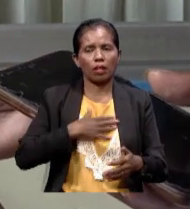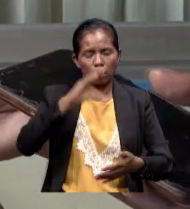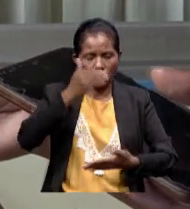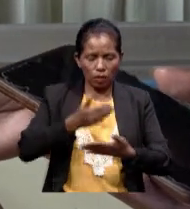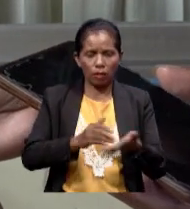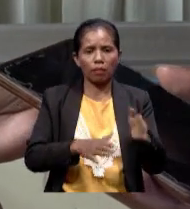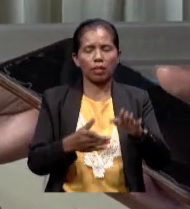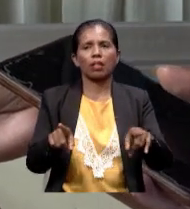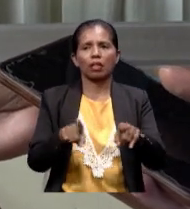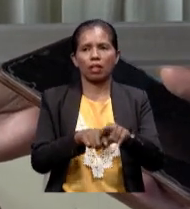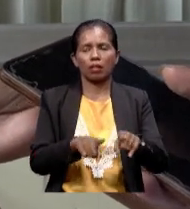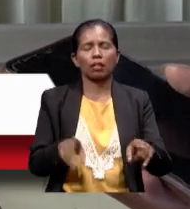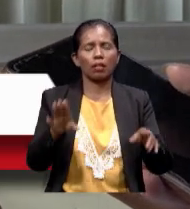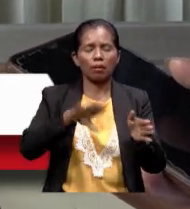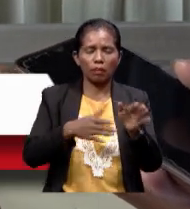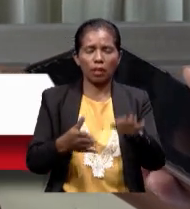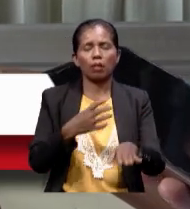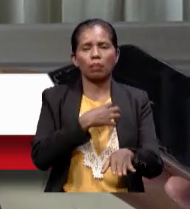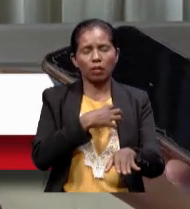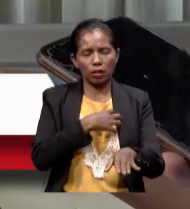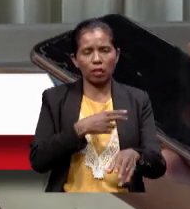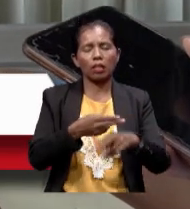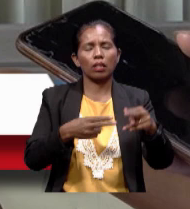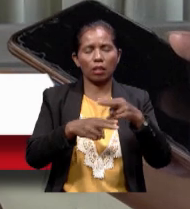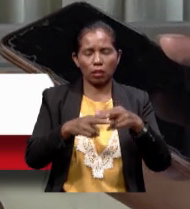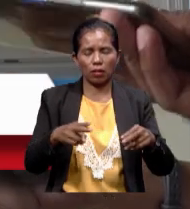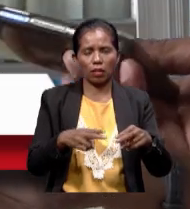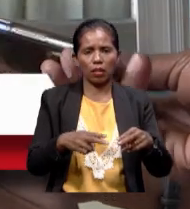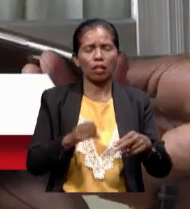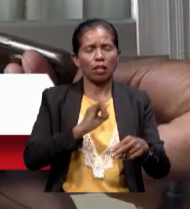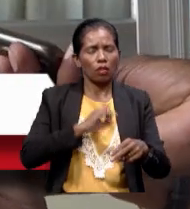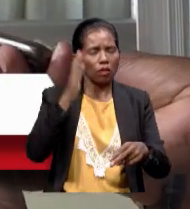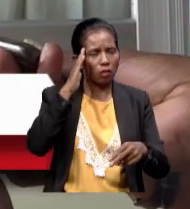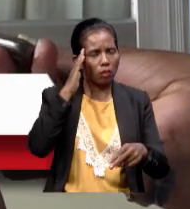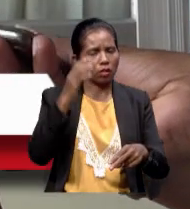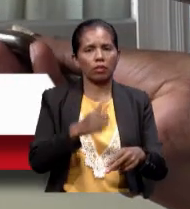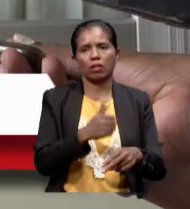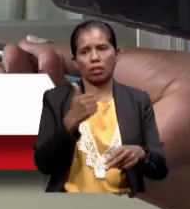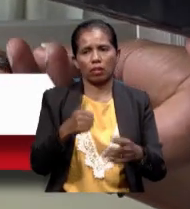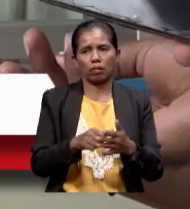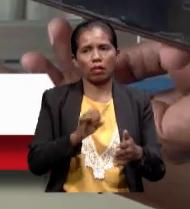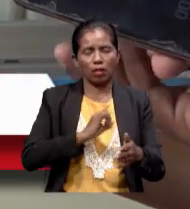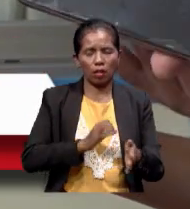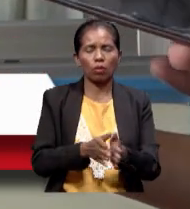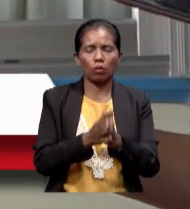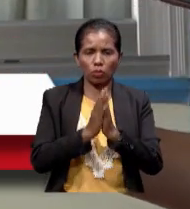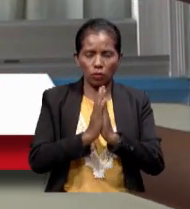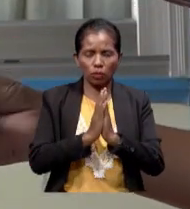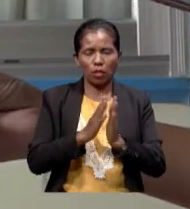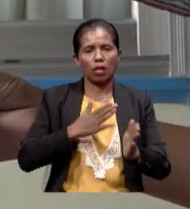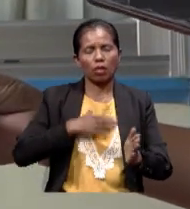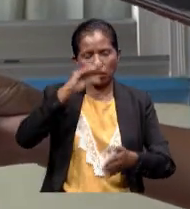senene. Mate polisi ni lima ne ne hanu yang selu. Inang hau hanu yang selu. Hau husima kliya los ba hanua Jose Bernardo ne mate sela